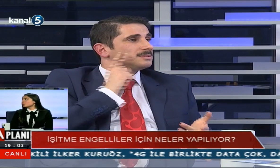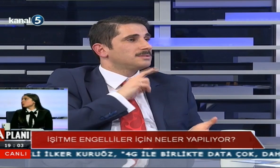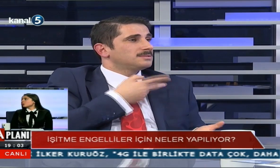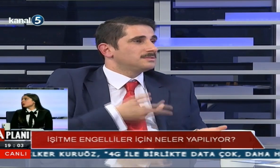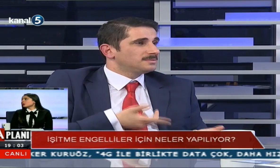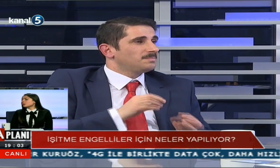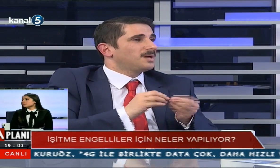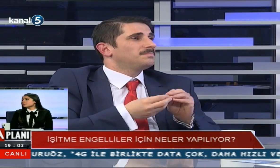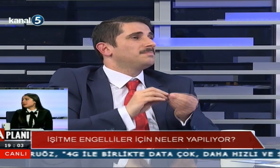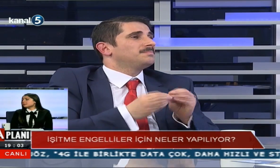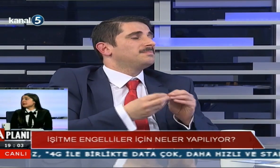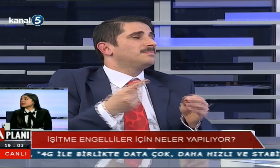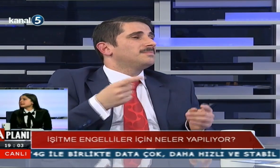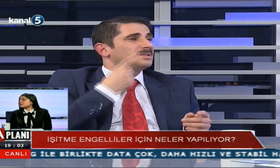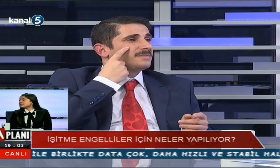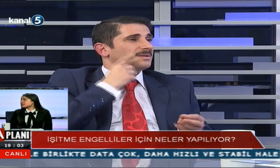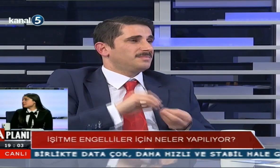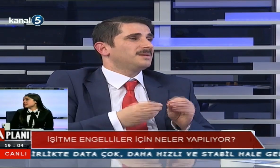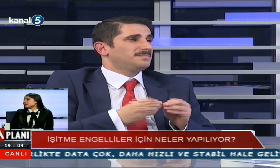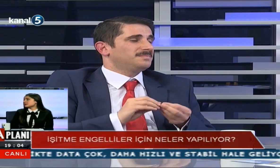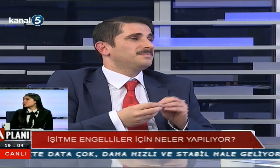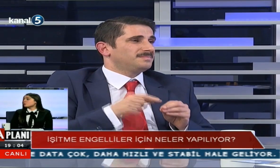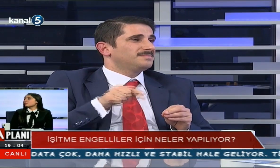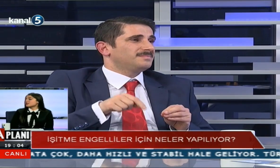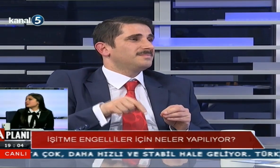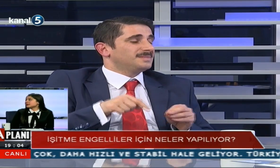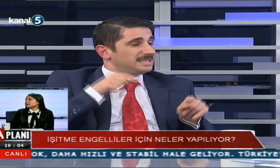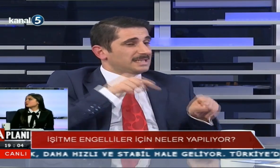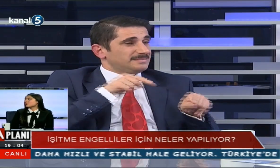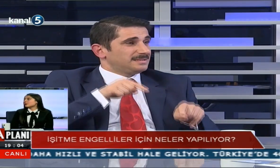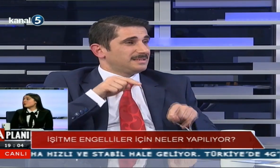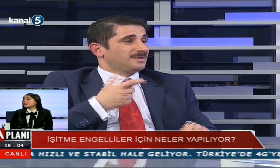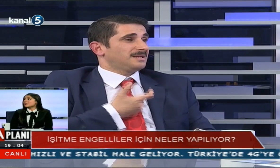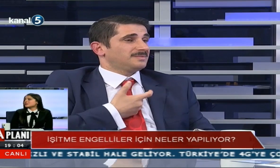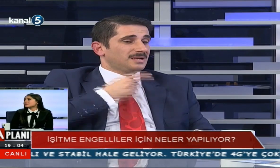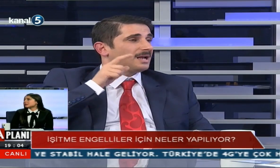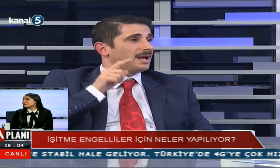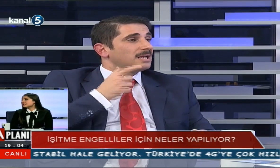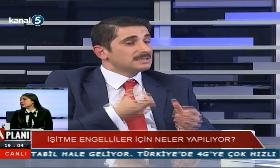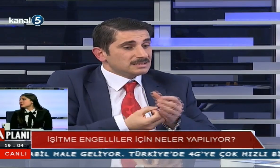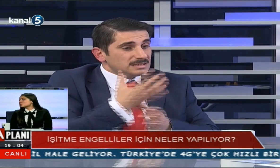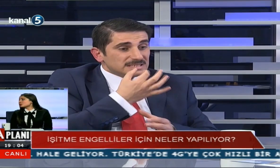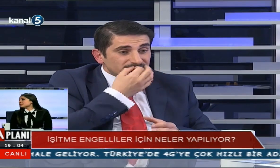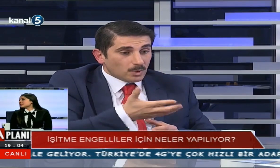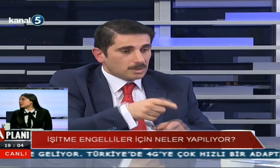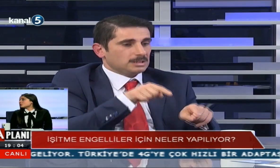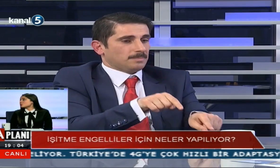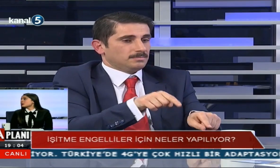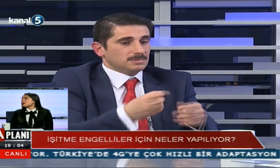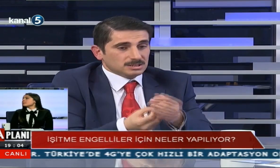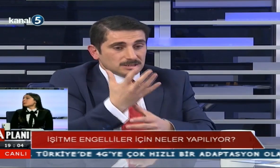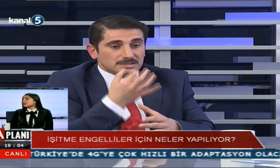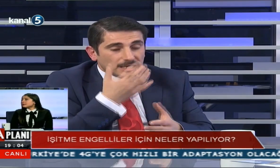topu bir yere gittiğimizde, sıkıntımızı anlattığımızda topu başka bir yere atıyorlar. Oradan başka bir, ya biz sürüklenip